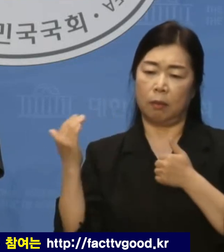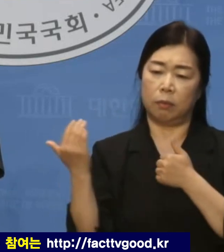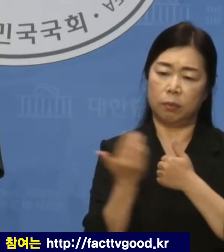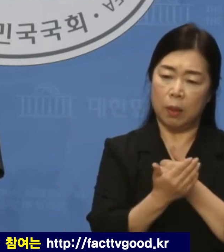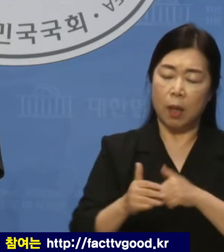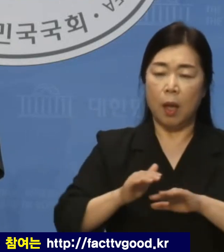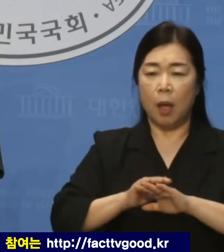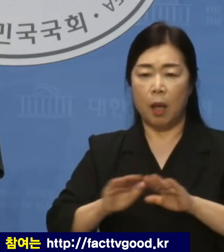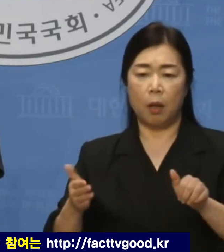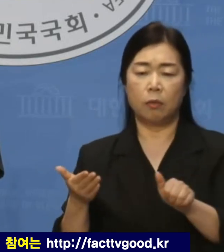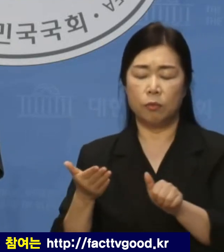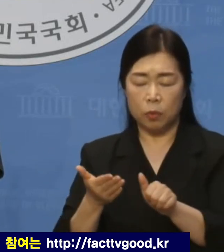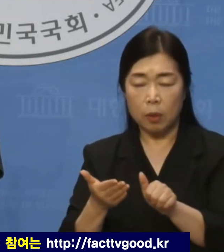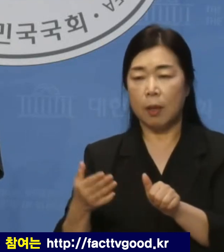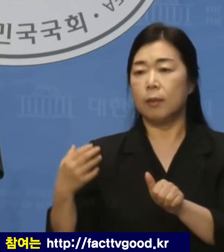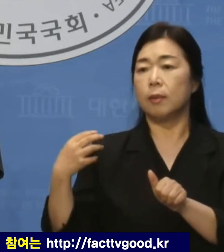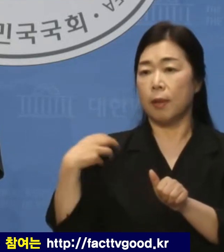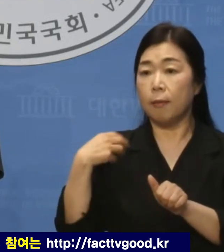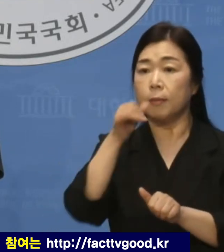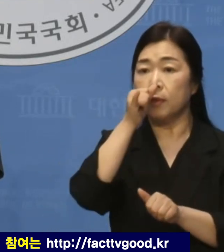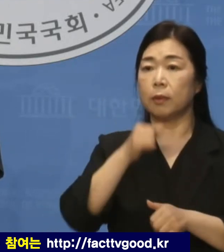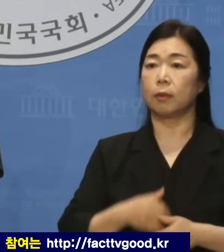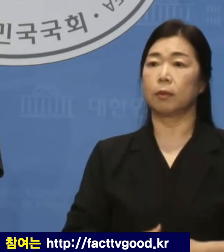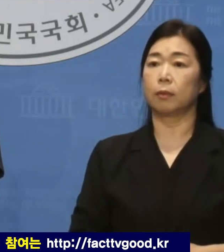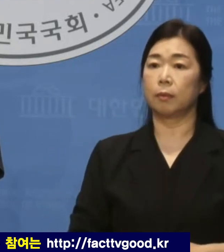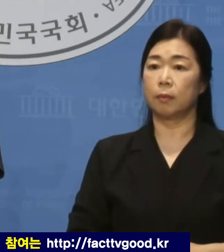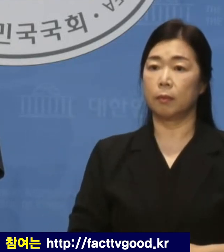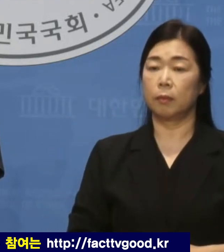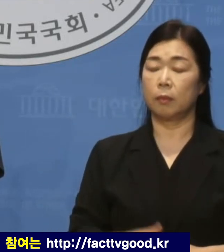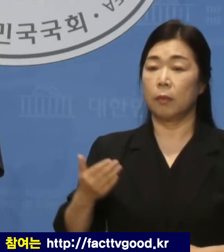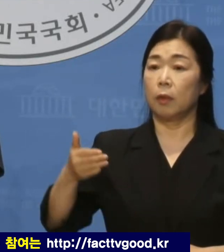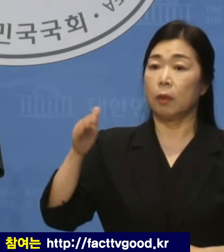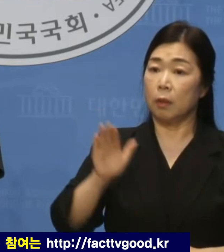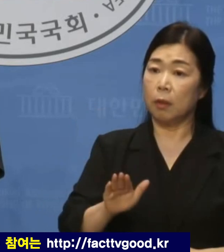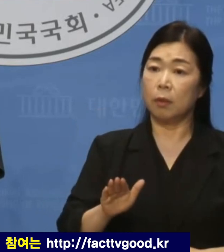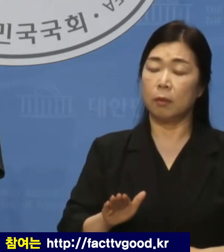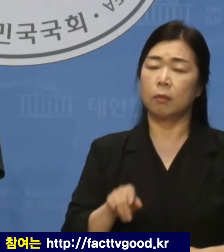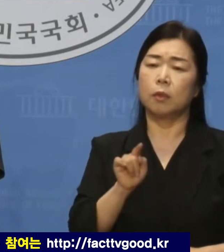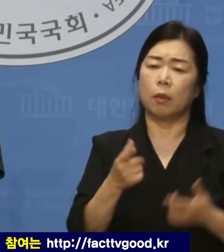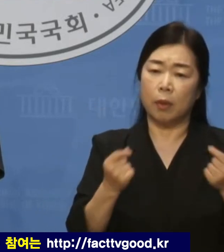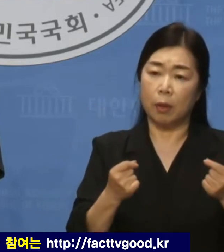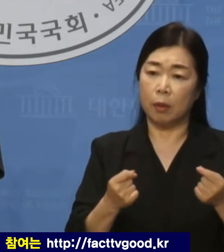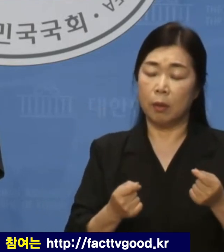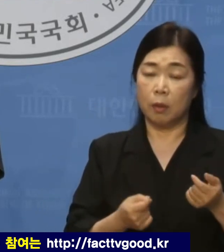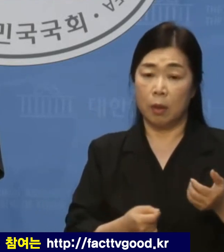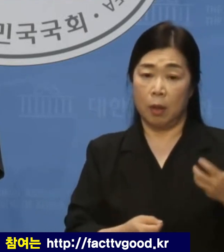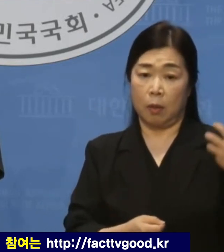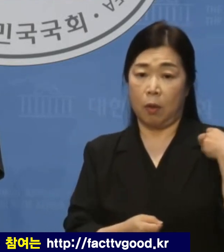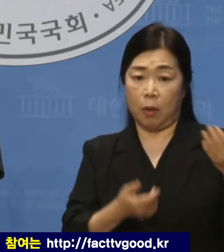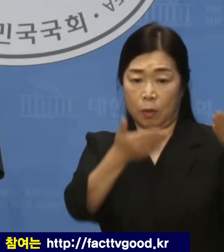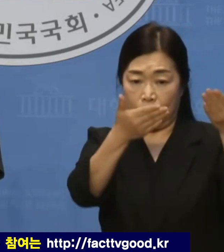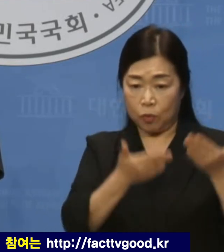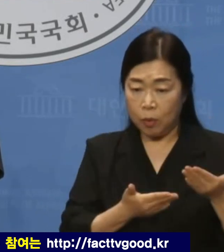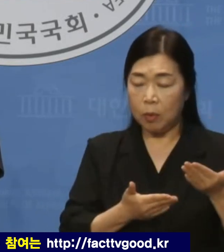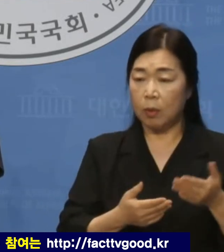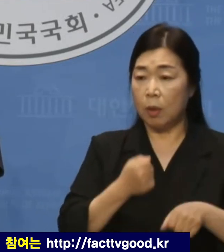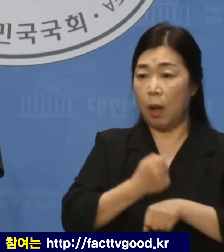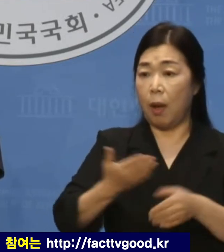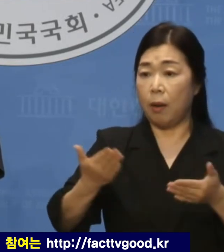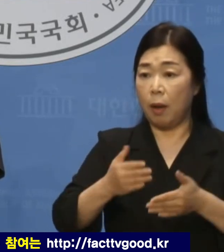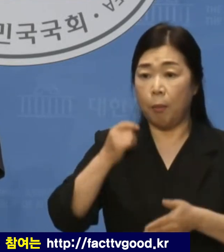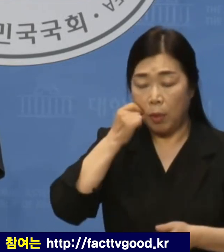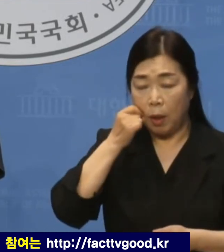보듬어주고 해결해줘야 할 책무가 있습니다. 그러나 그렇게 주어진 국회의 역할을 다하지